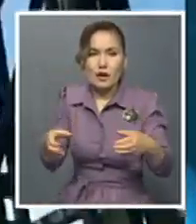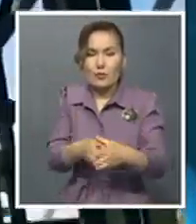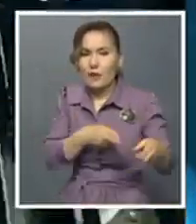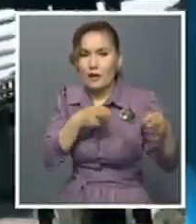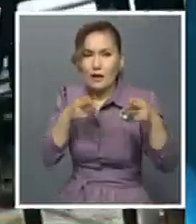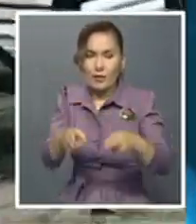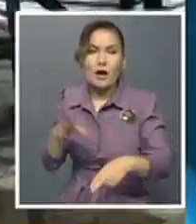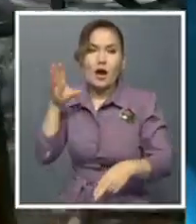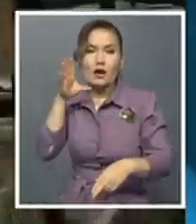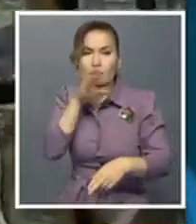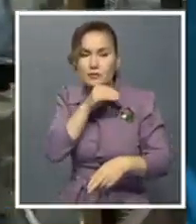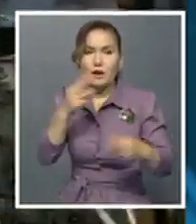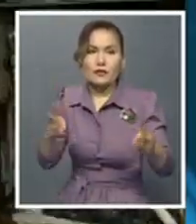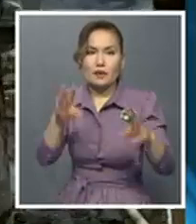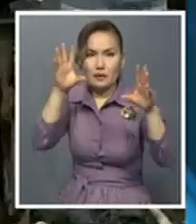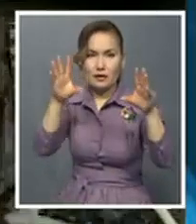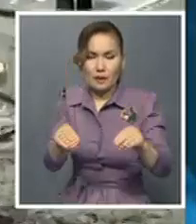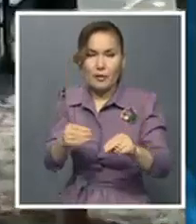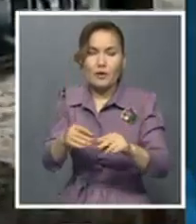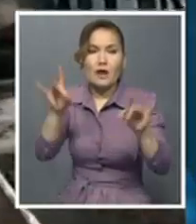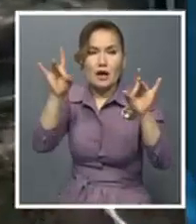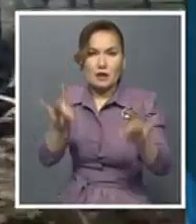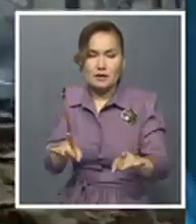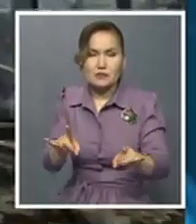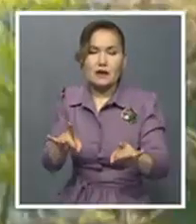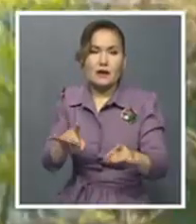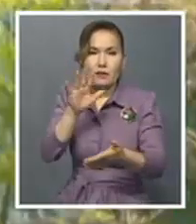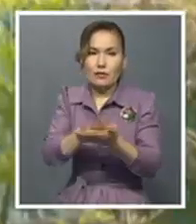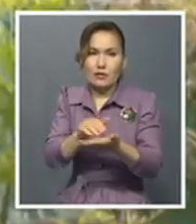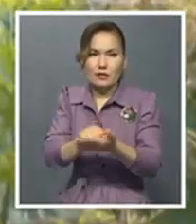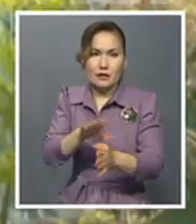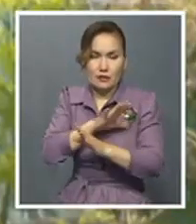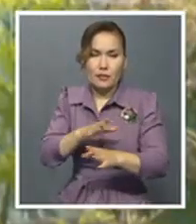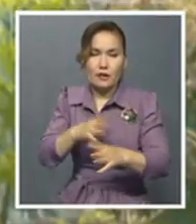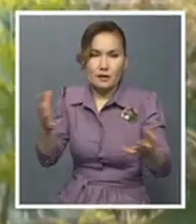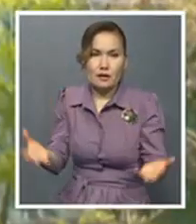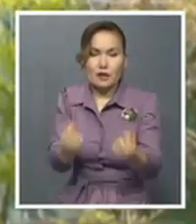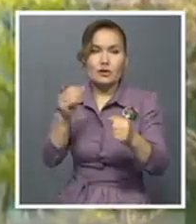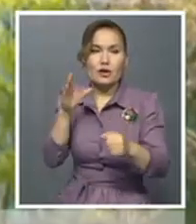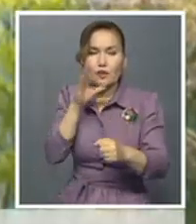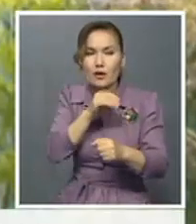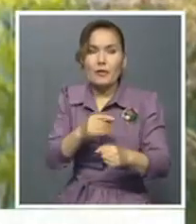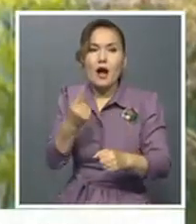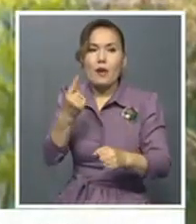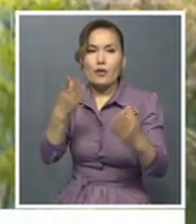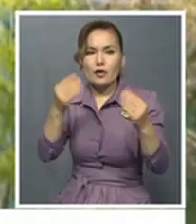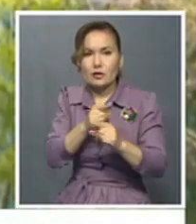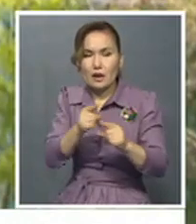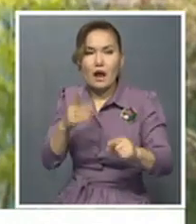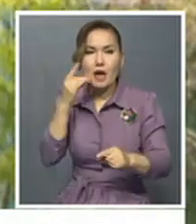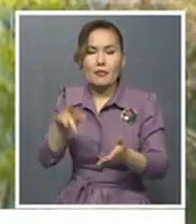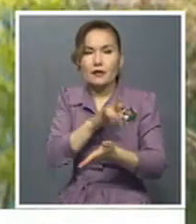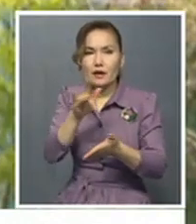тілсіз жаудың кең аумақты шарпымауына барынша жағдай жасалды. Осымен бір күнге жетпей Алматы